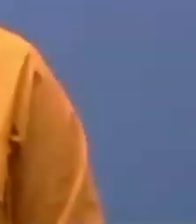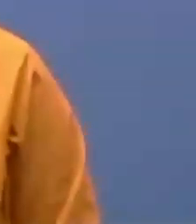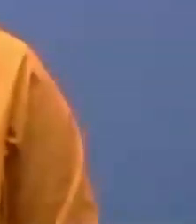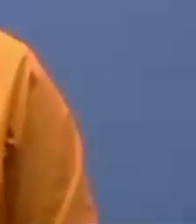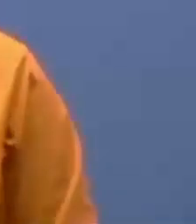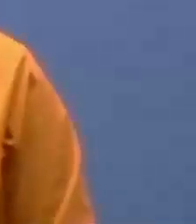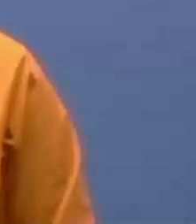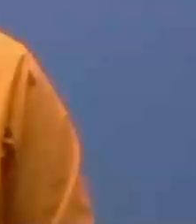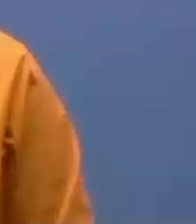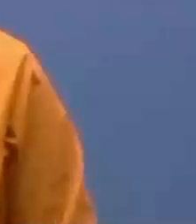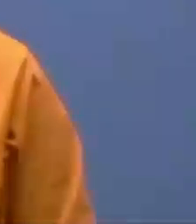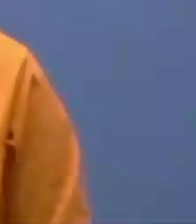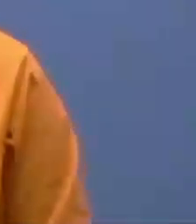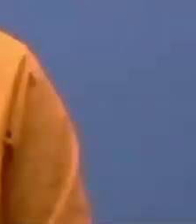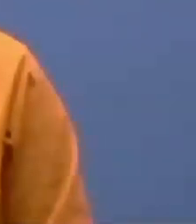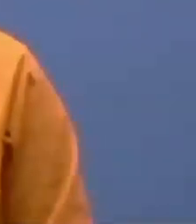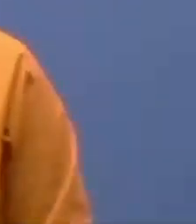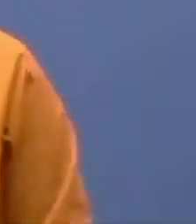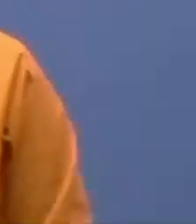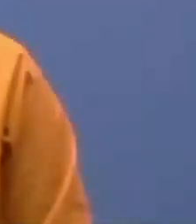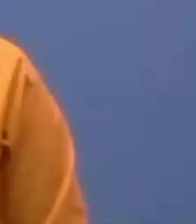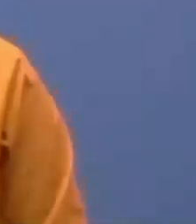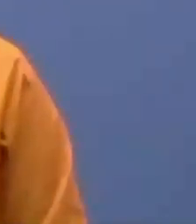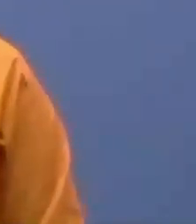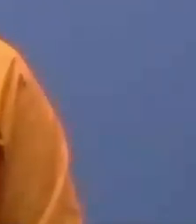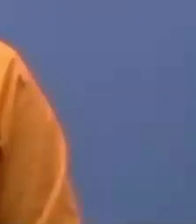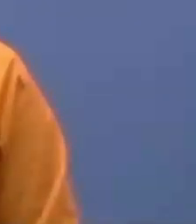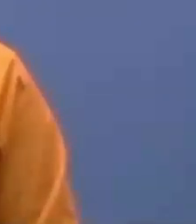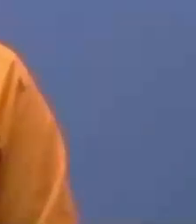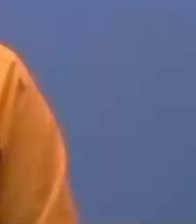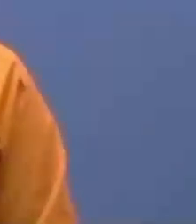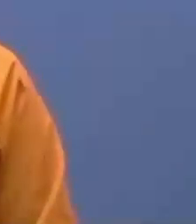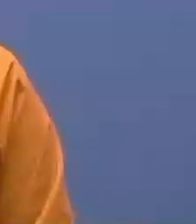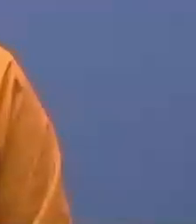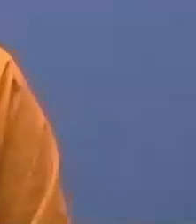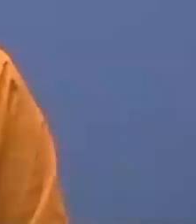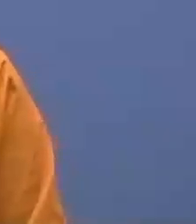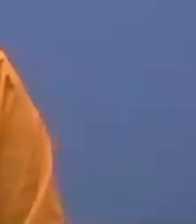也被恢复，我们整个身体也都变得健康。